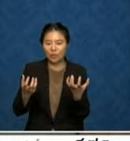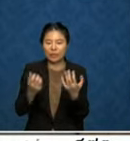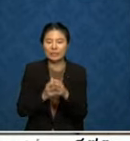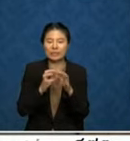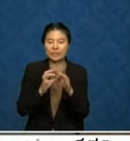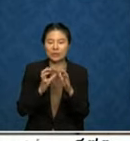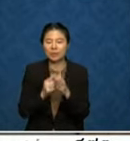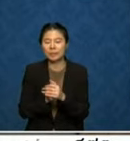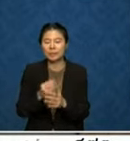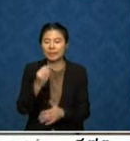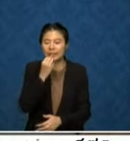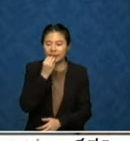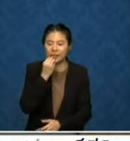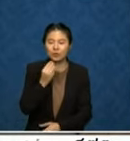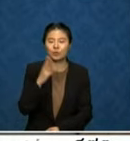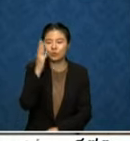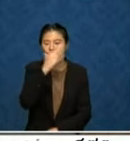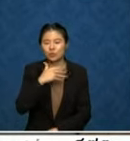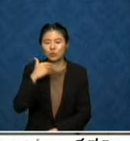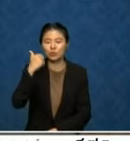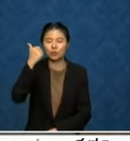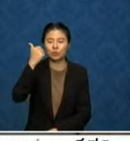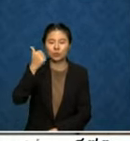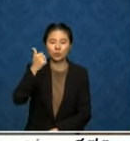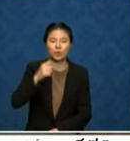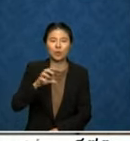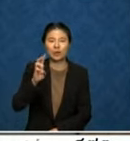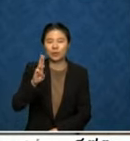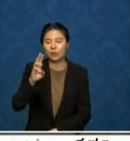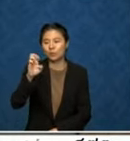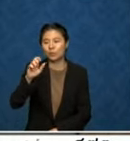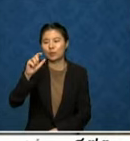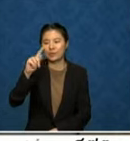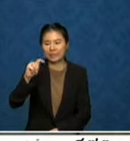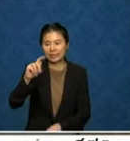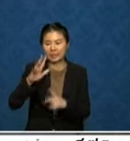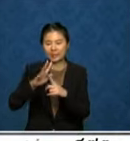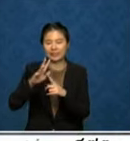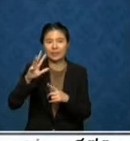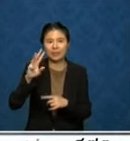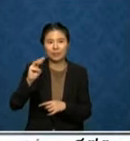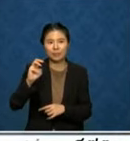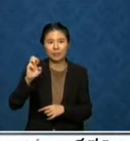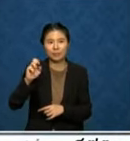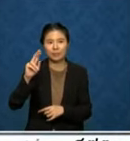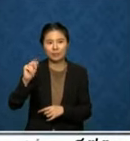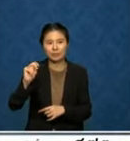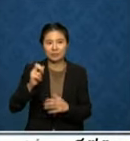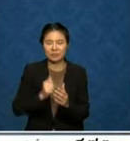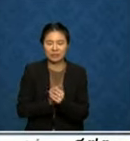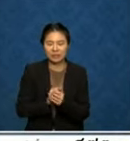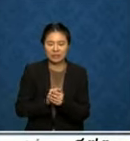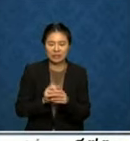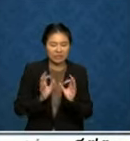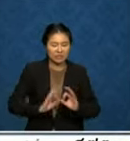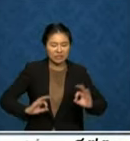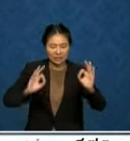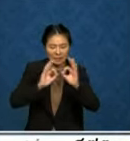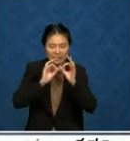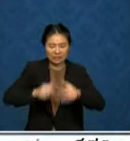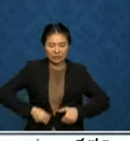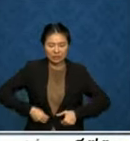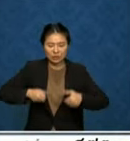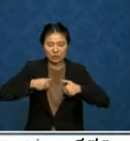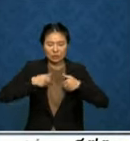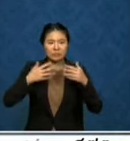ริมอาหารหรืออะไรต่ออะไรซึ่งมันไม่ได้จำเป็นแก่ชีวิตเลยแต่เอามาหลอกให้ประชาชนคิดว่